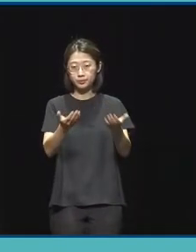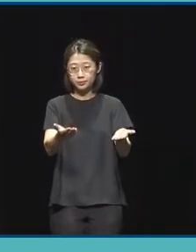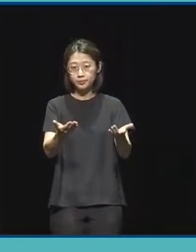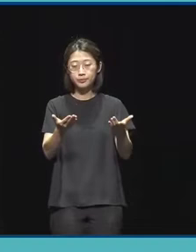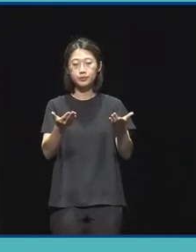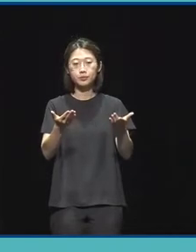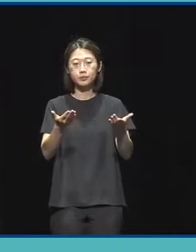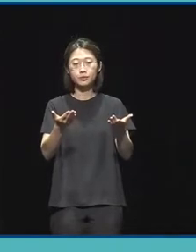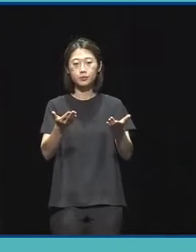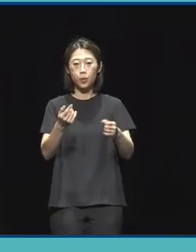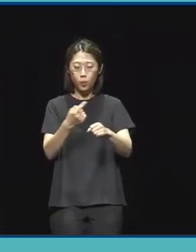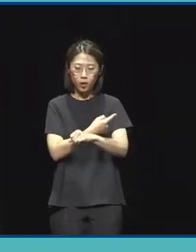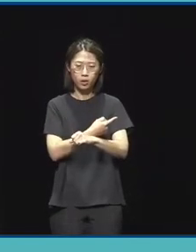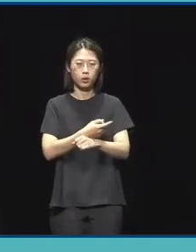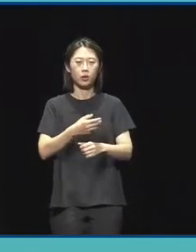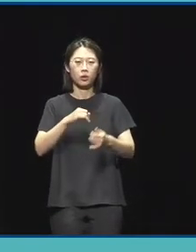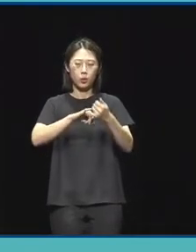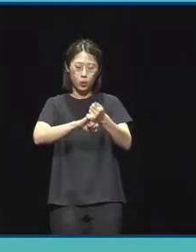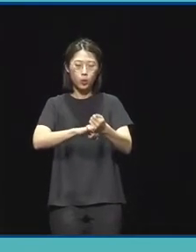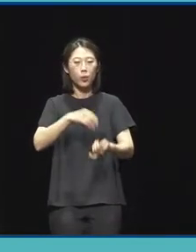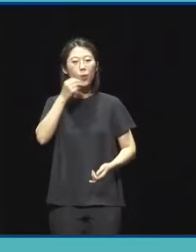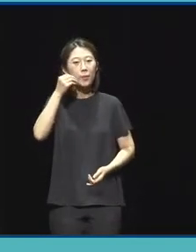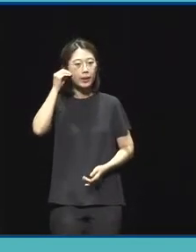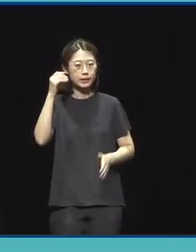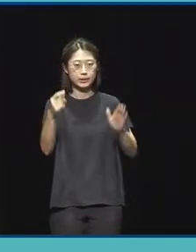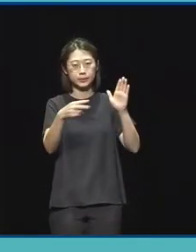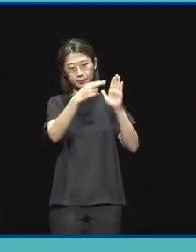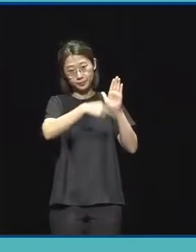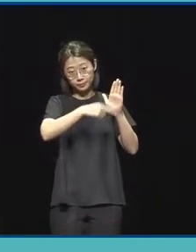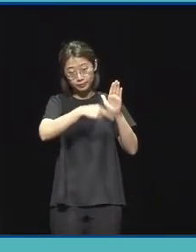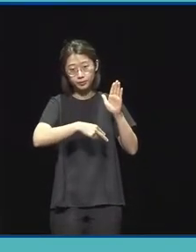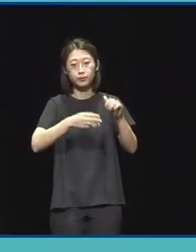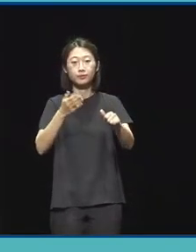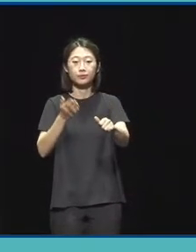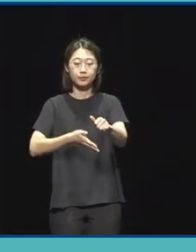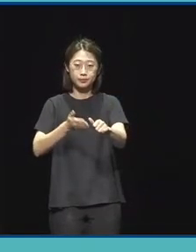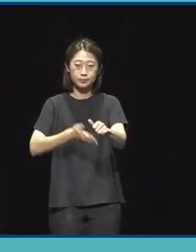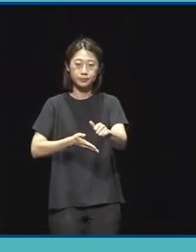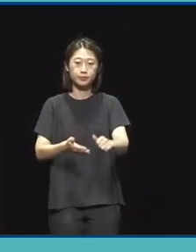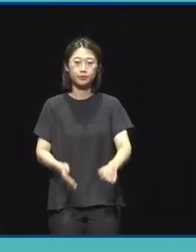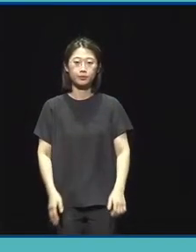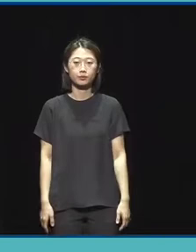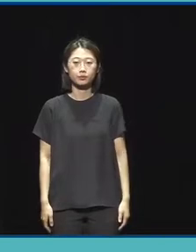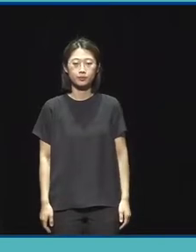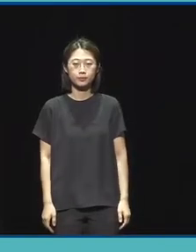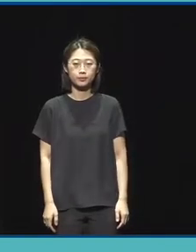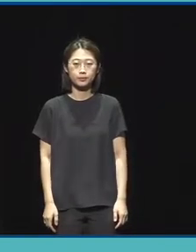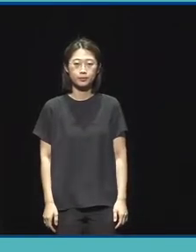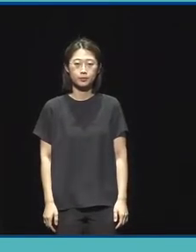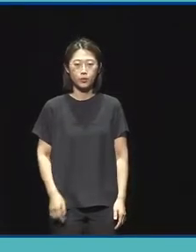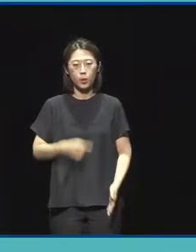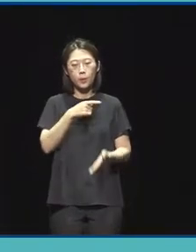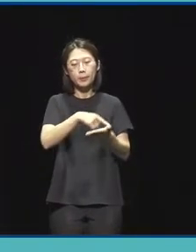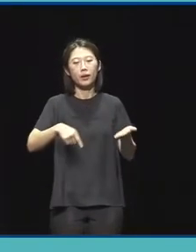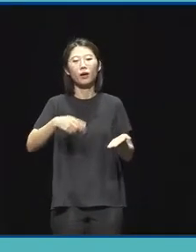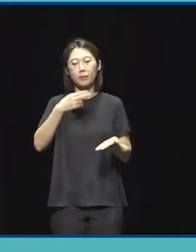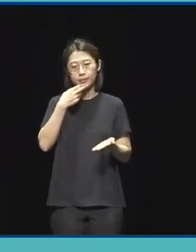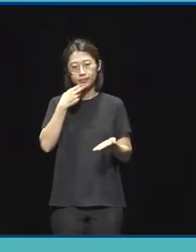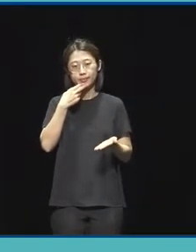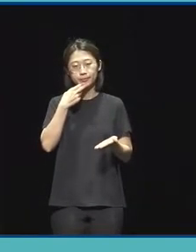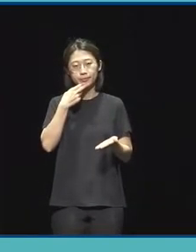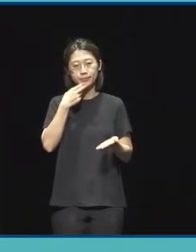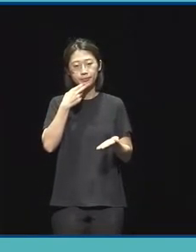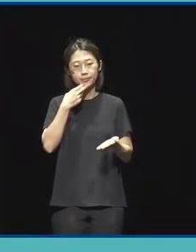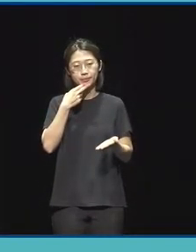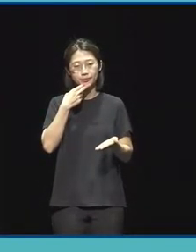저희 홈페이지 게시되는 내용들 꼼꼼히 좀 읽어봐 주시고 불이익을 받지 않으시기를 다시 한번 말씀을